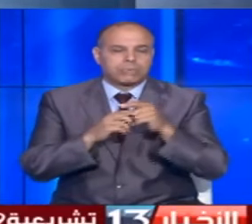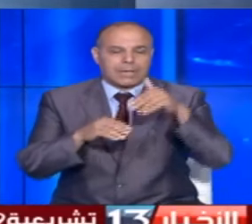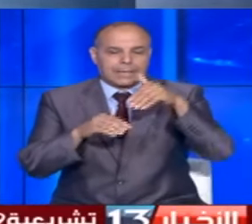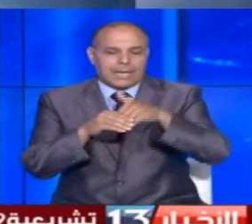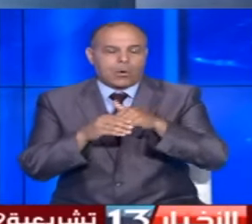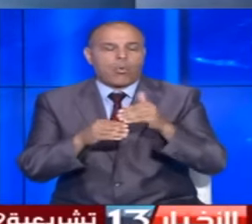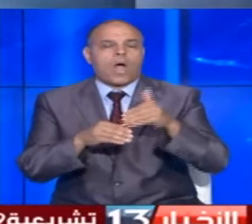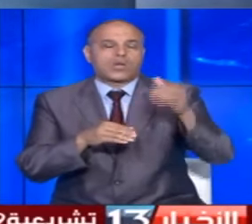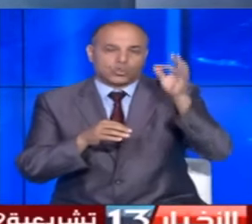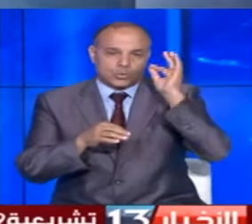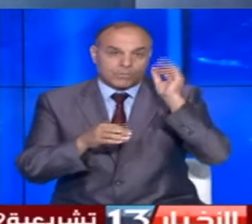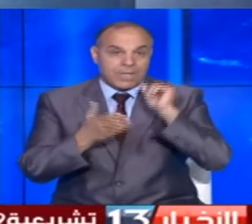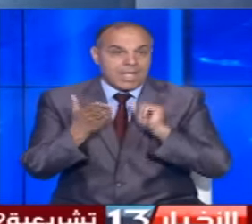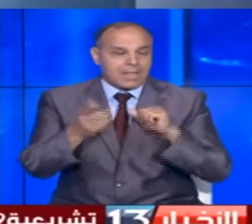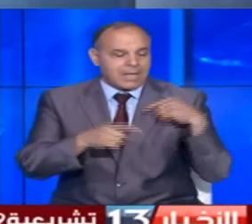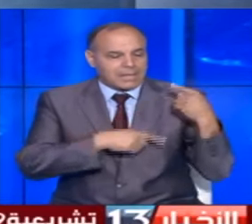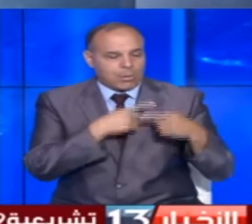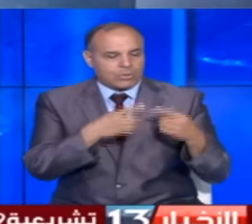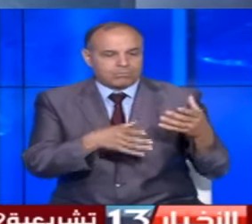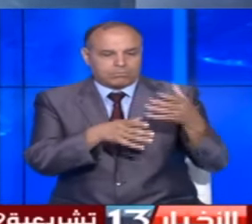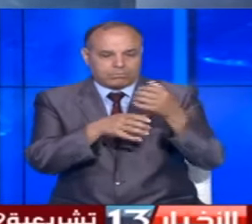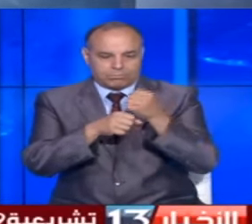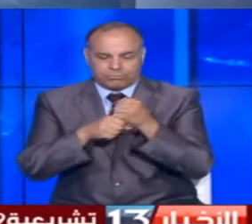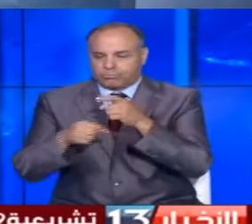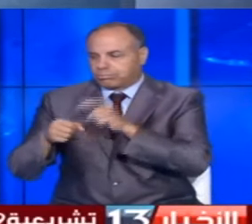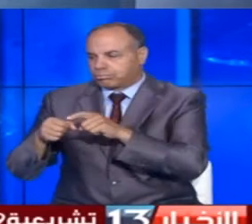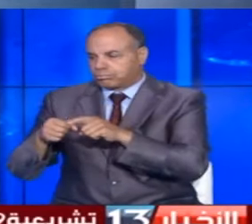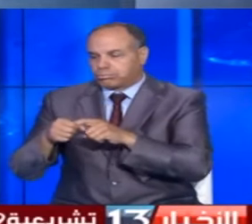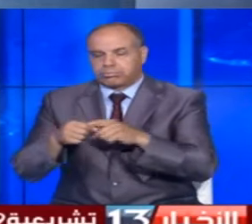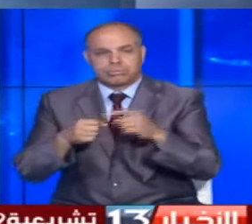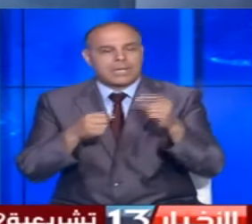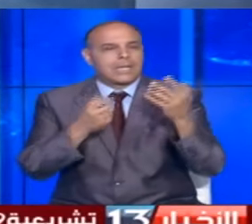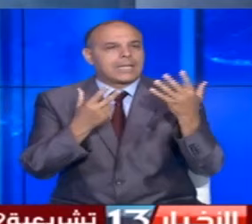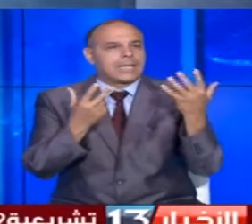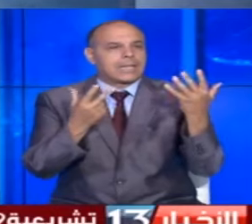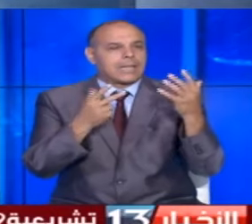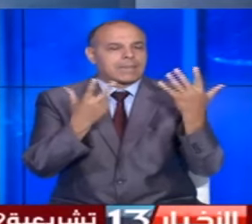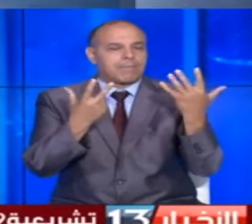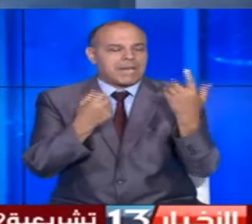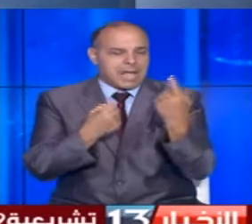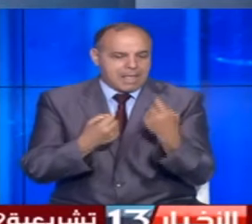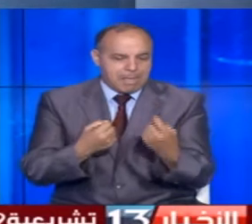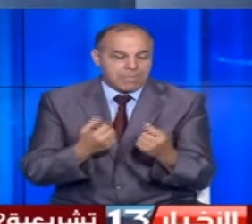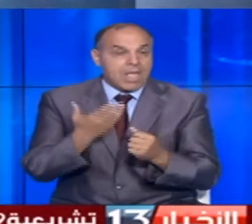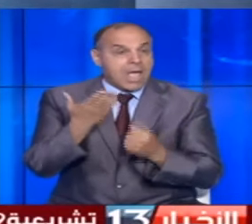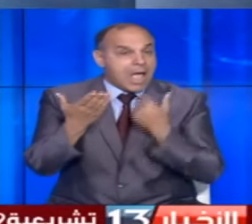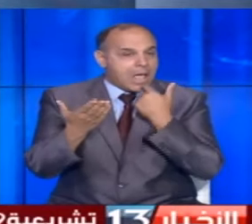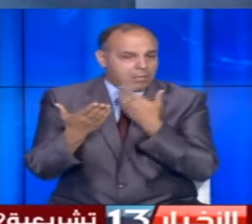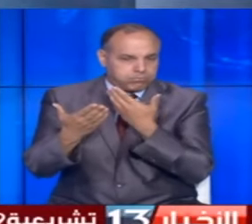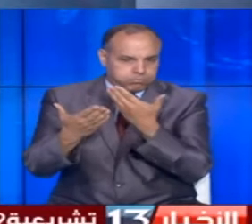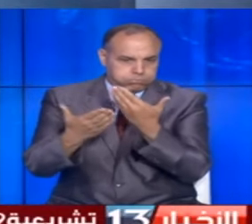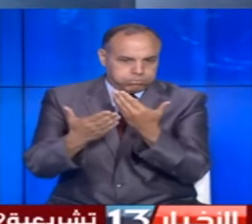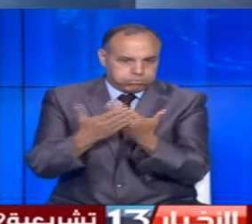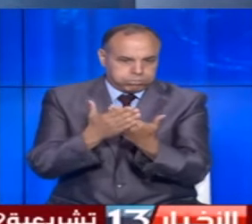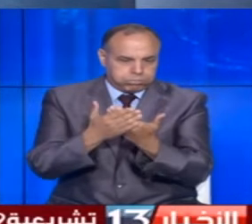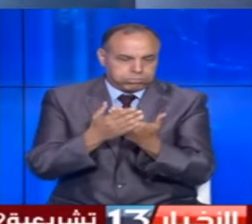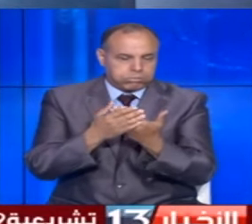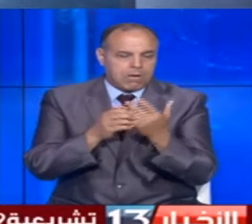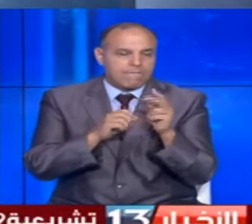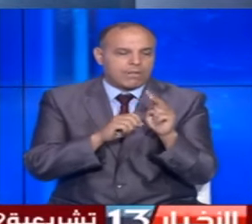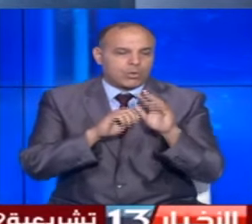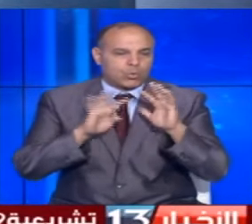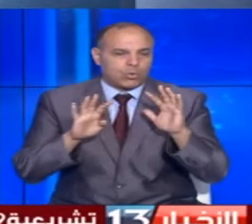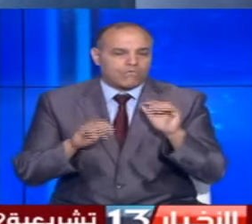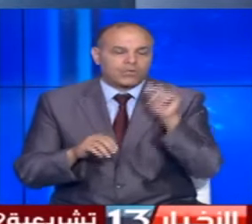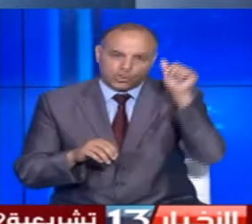والخارج يتواصل قبول الترشحات على مدى ثمانيه ثمانيه ايام الى غايه يوم التاسع والعشرين